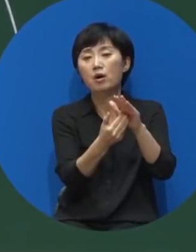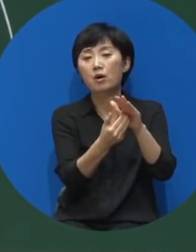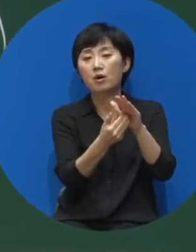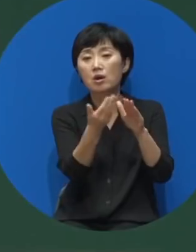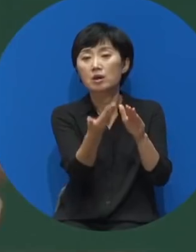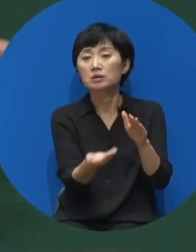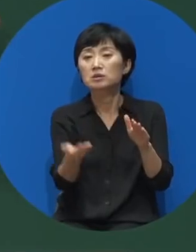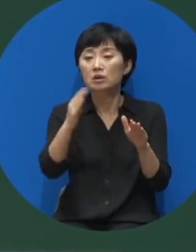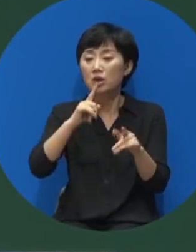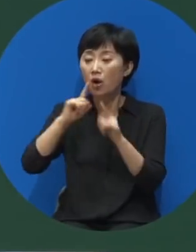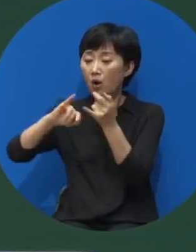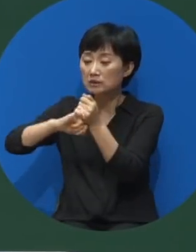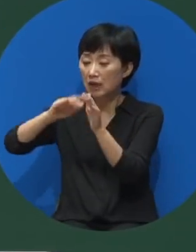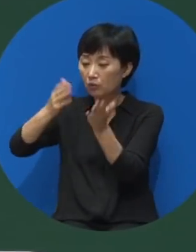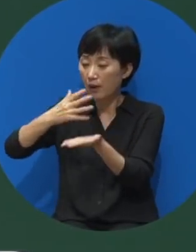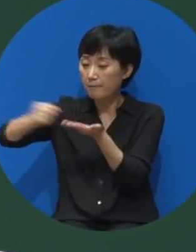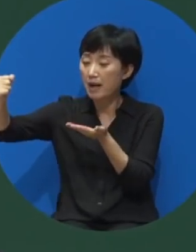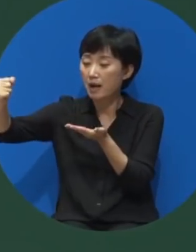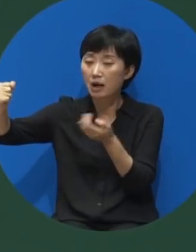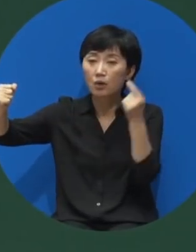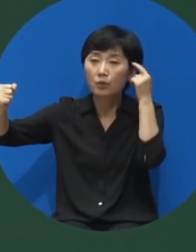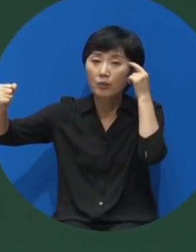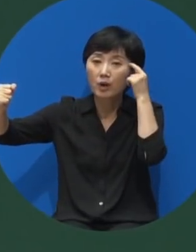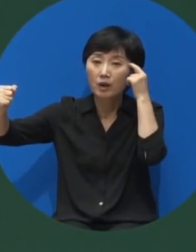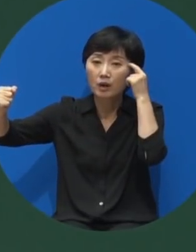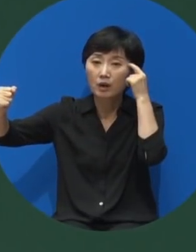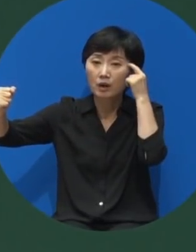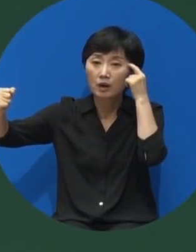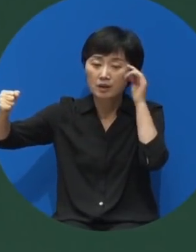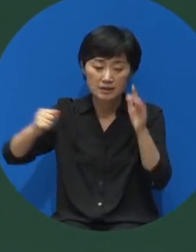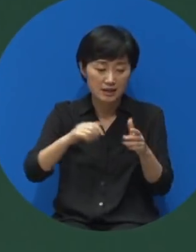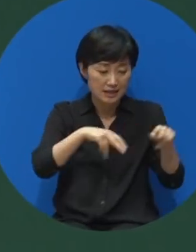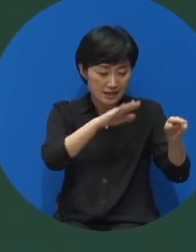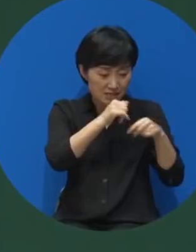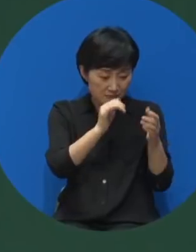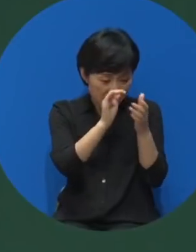사무엘은 이 재앙 막는 기도가 계속된